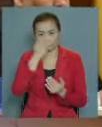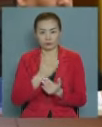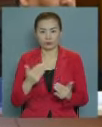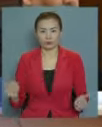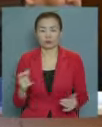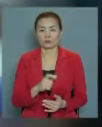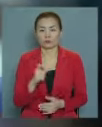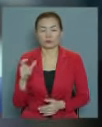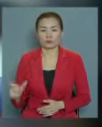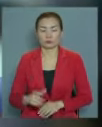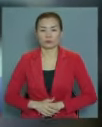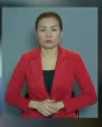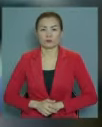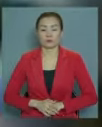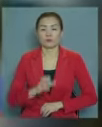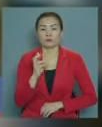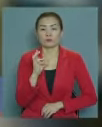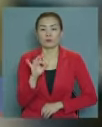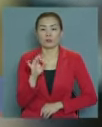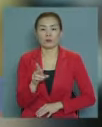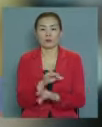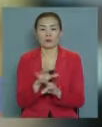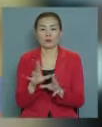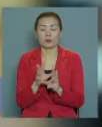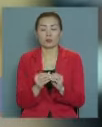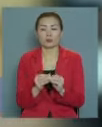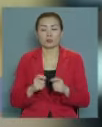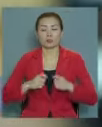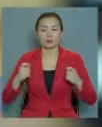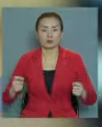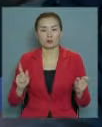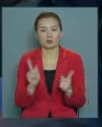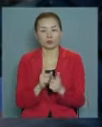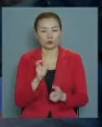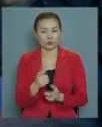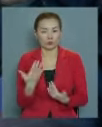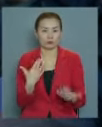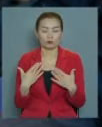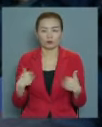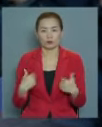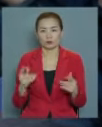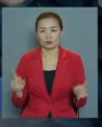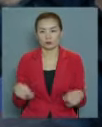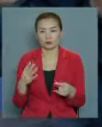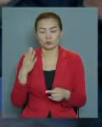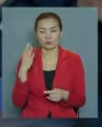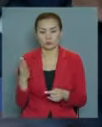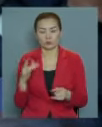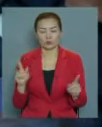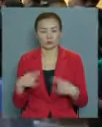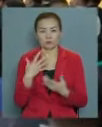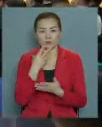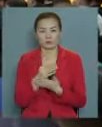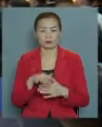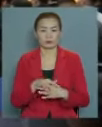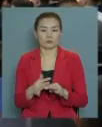предложения собравшихся жителей. Серик Шапкенов отметил, что такие открытые встречи с жителями окажут положительное влияние на развитие